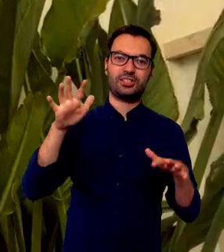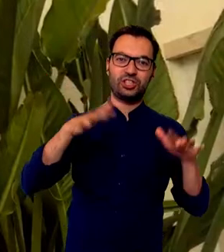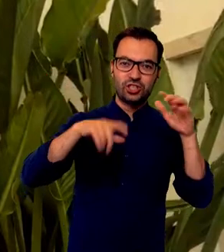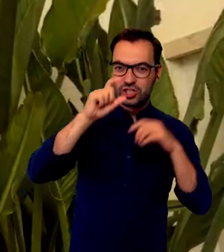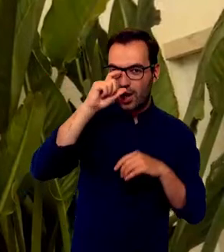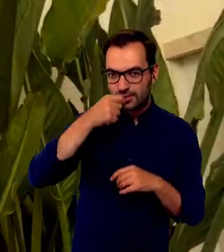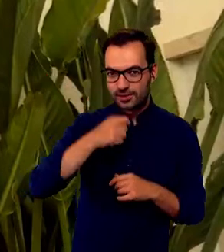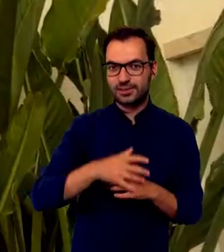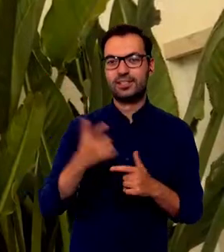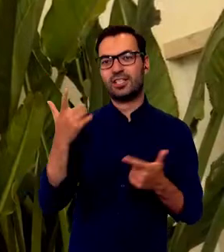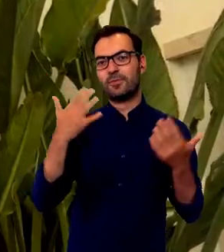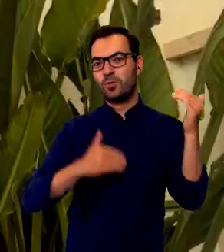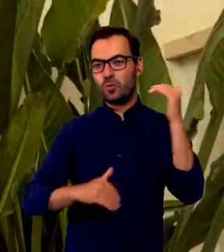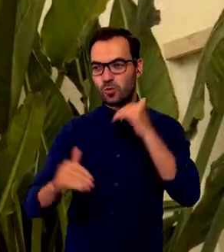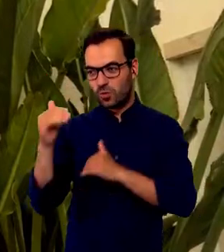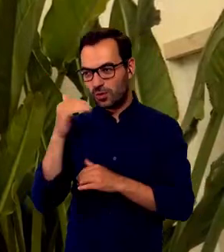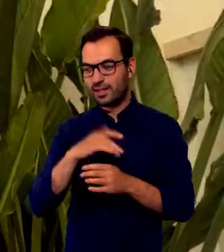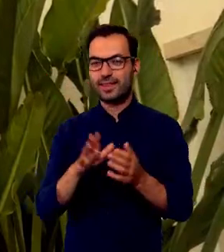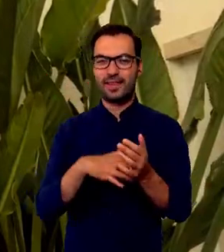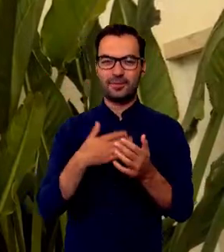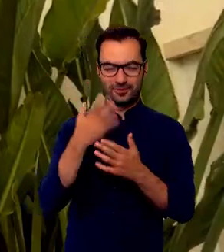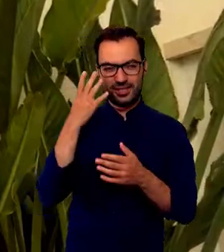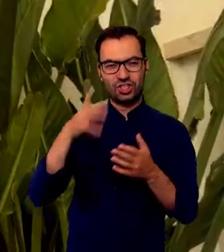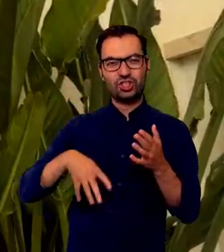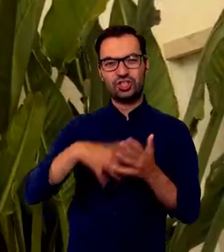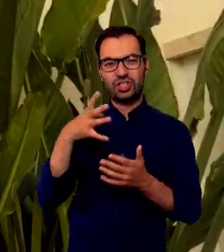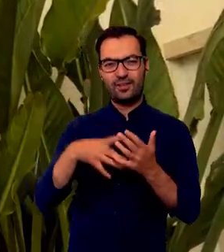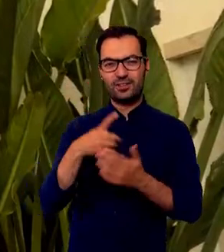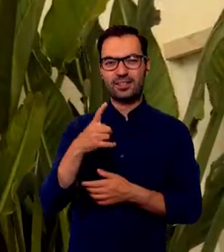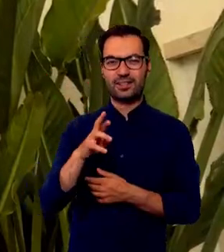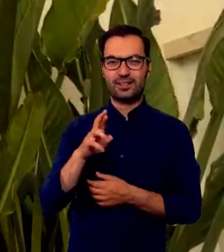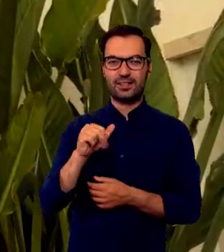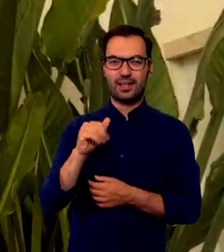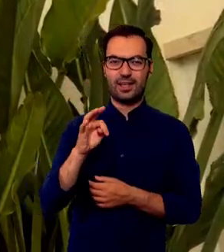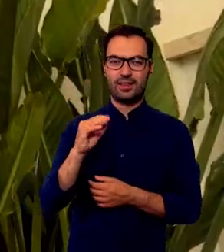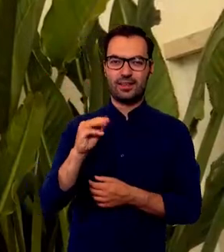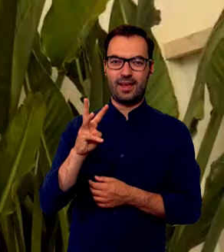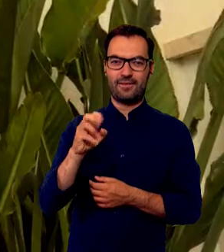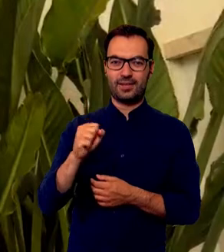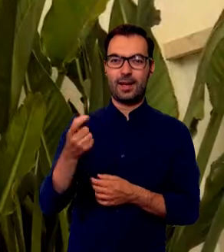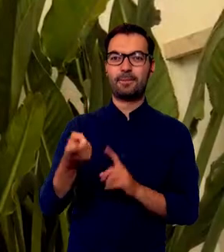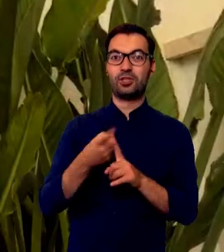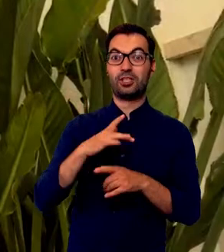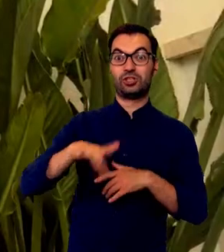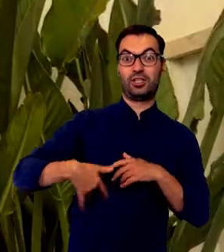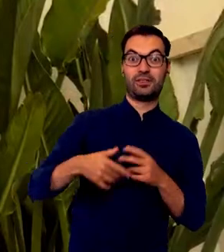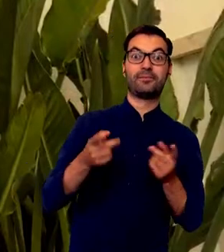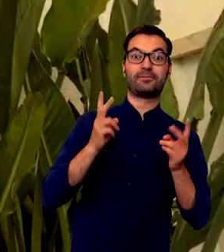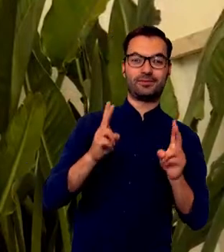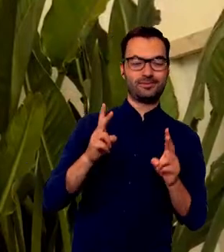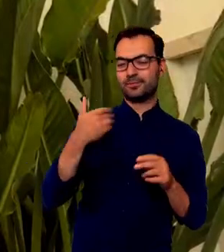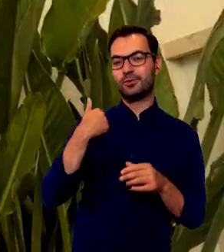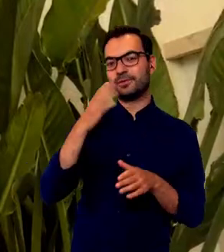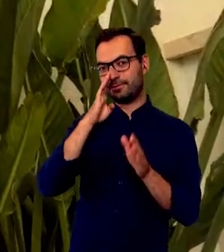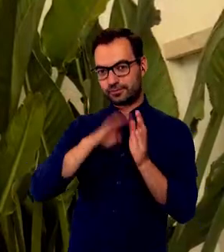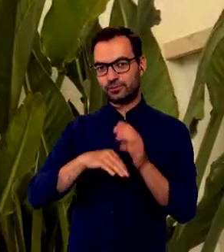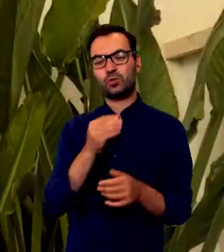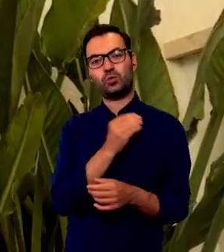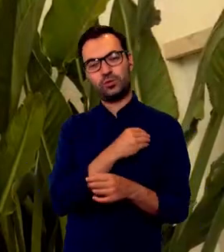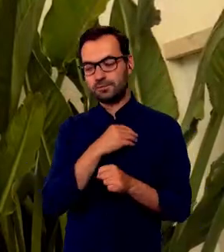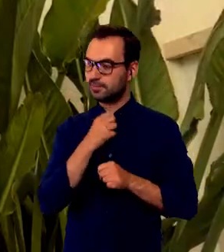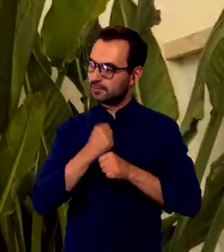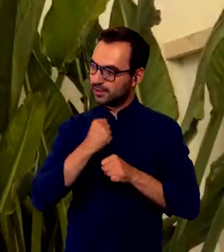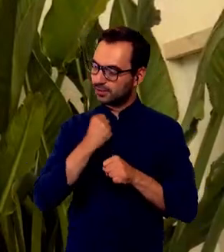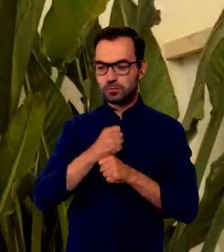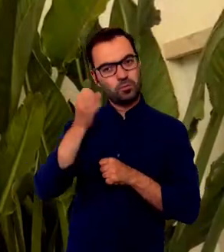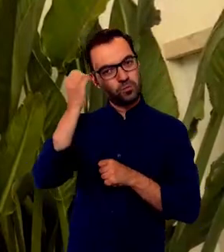Zanim Szewczyk Dratewka został księciem i mężem pięknej księżniczki, to przecież był tylko takim zwyczajnym, uczciwym, bardzo pracowitym,